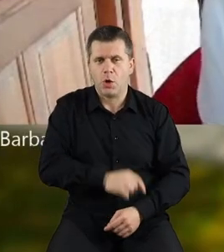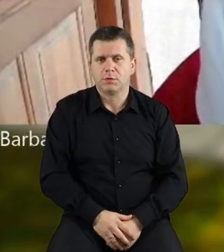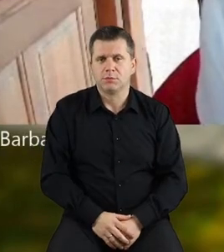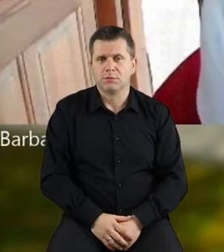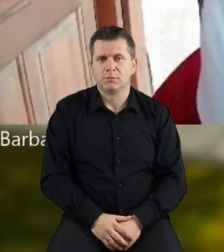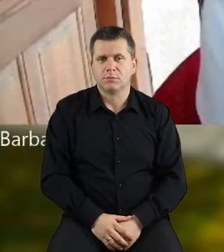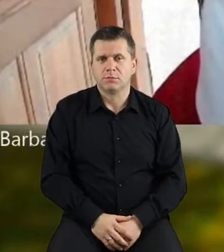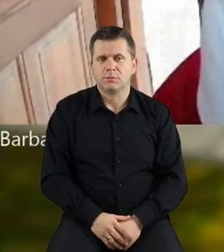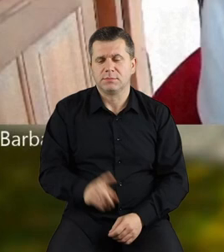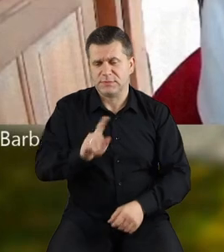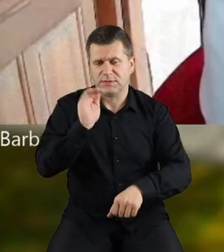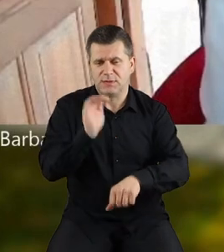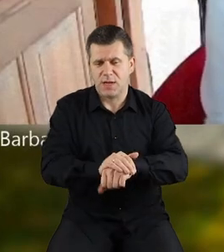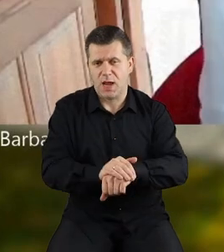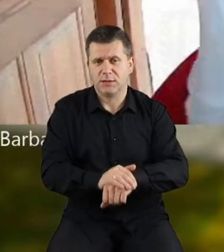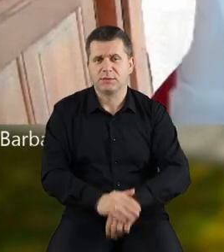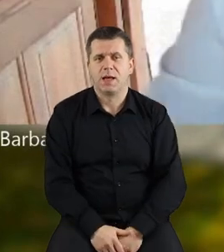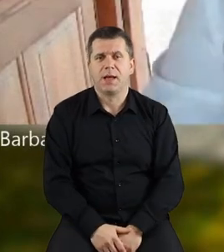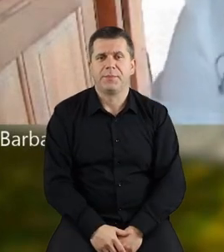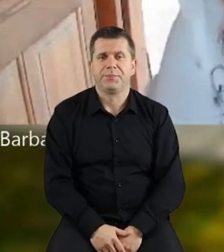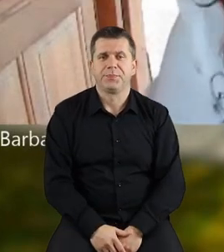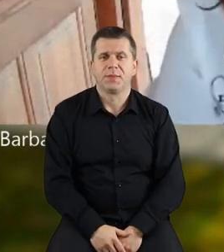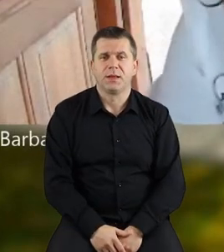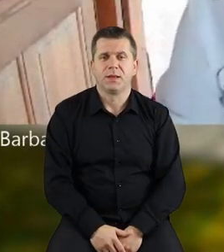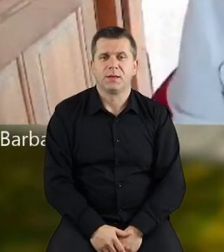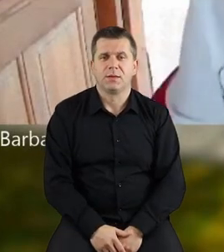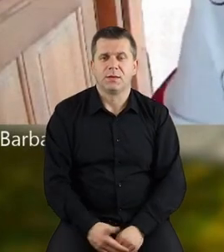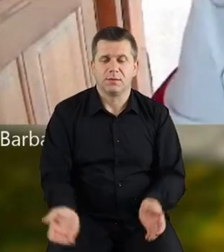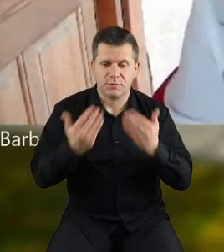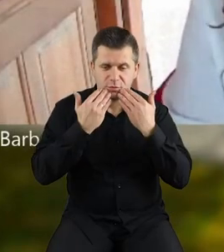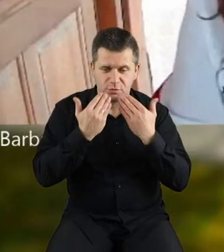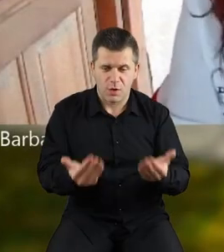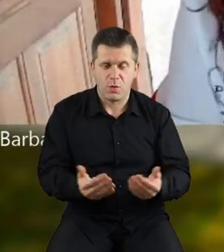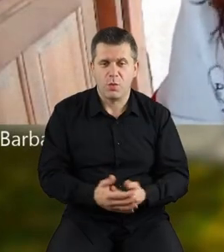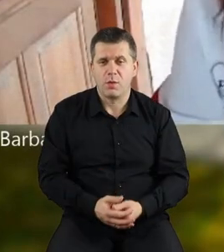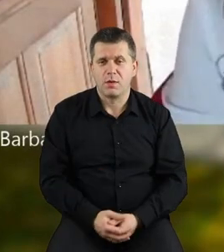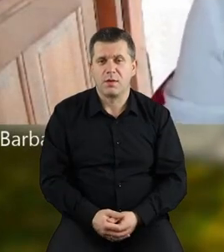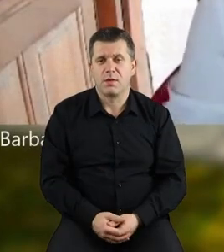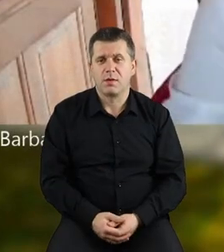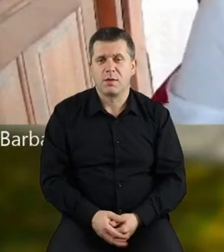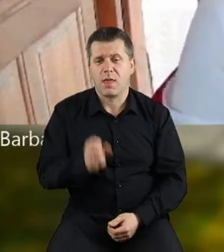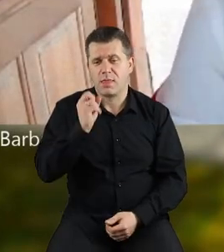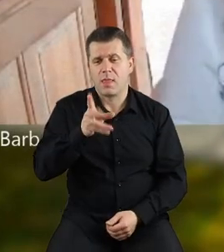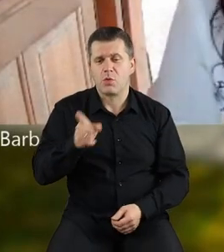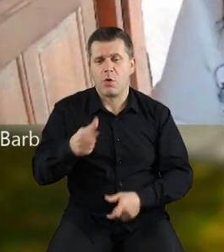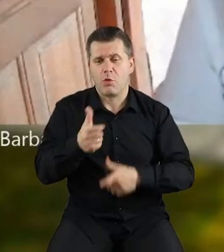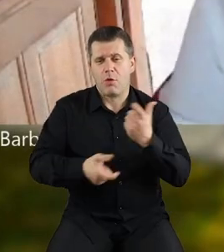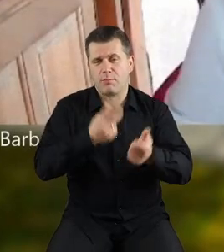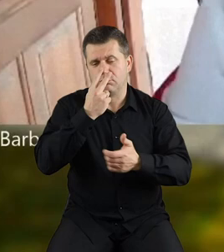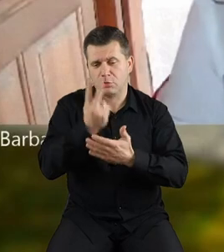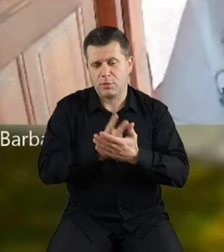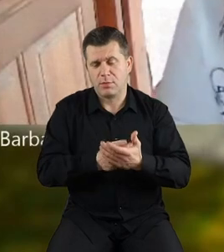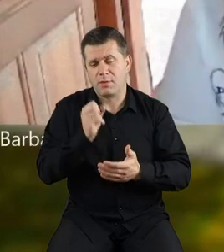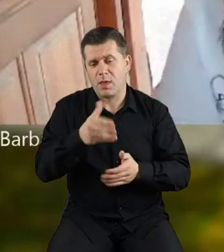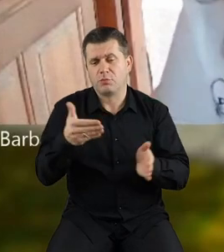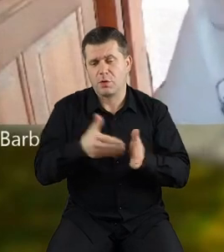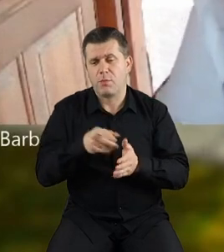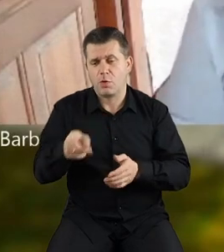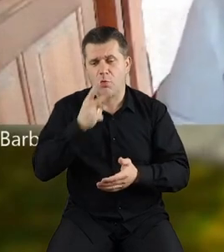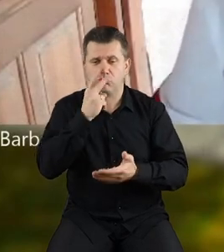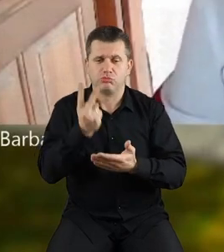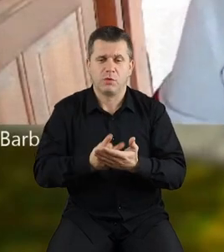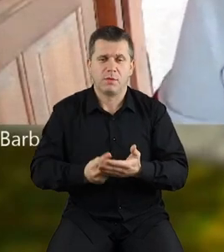psychologicznie. Absolutnie się zgadzam i dziękuję, że właśnie tak ją przeczytałaś, bo tak